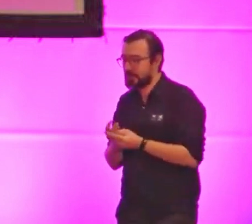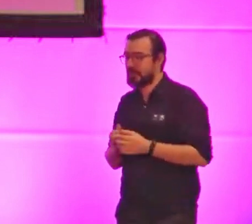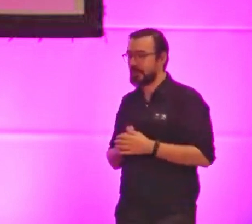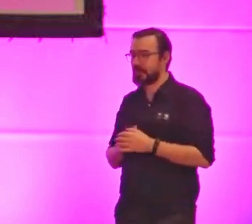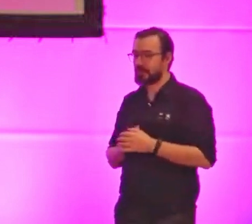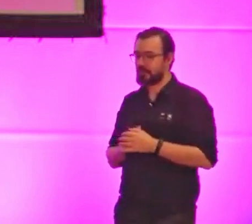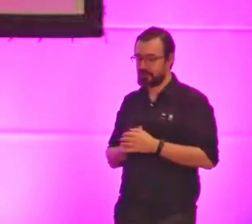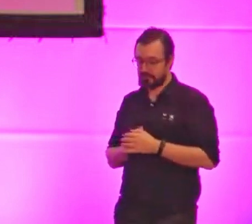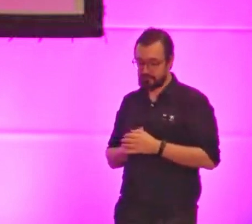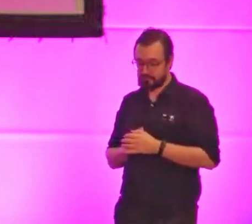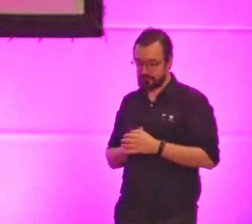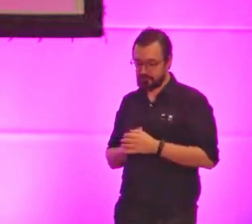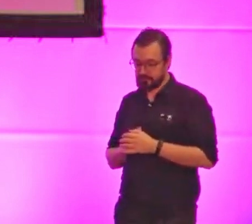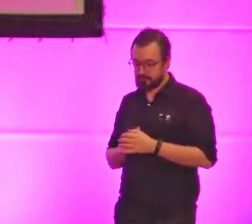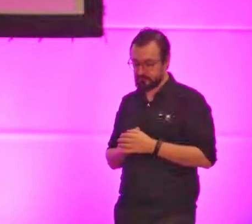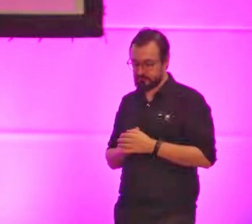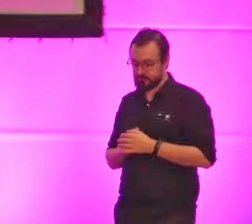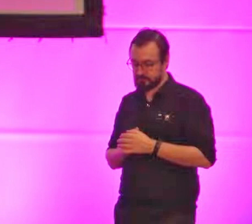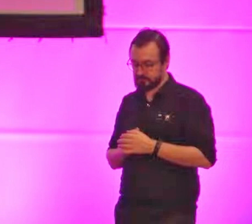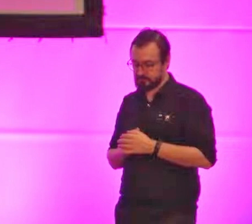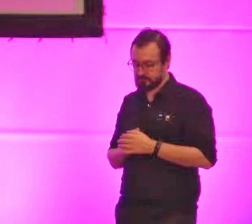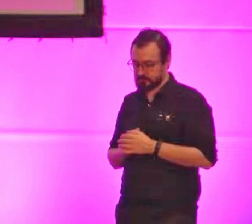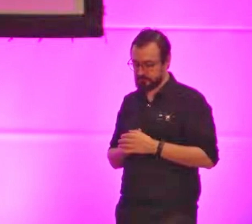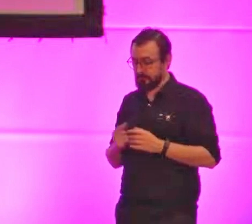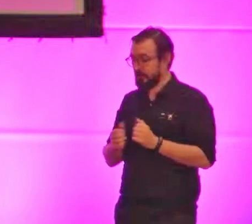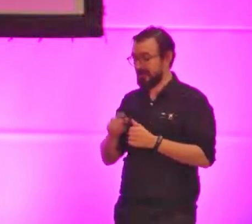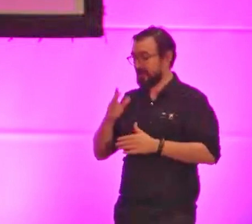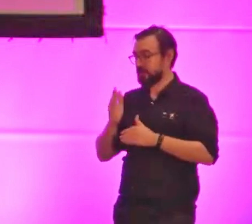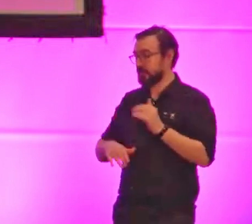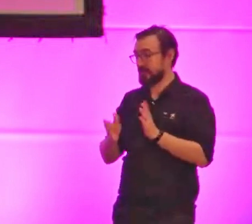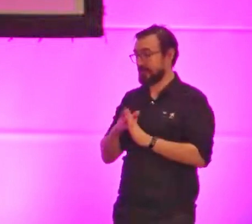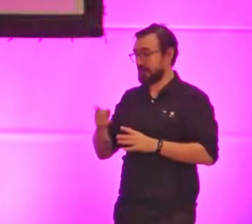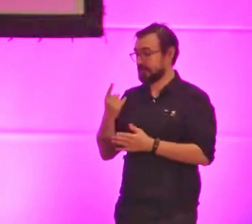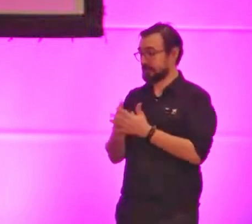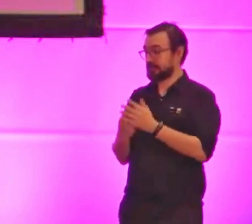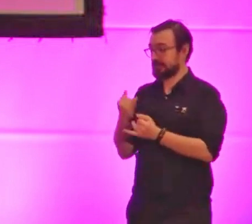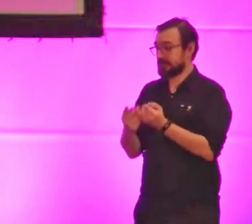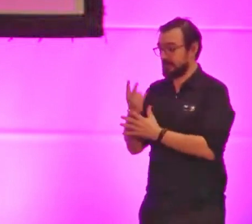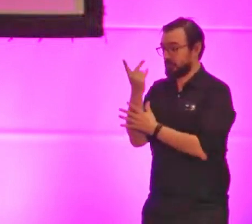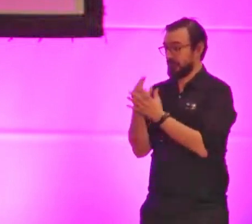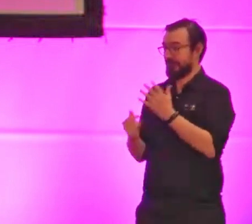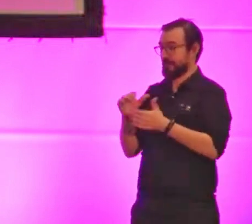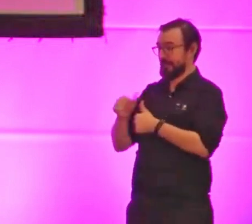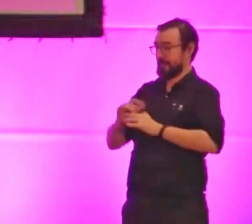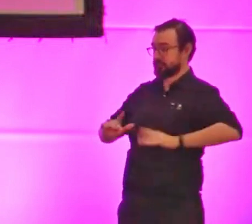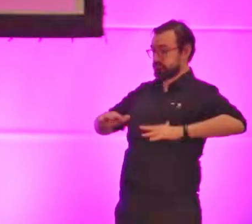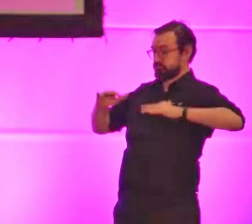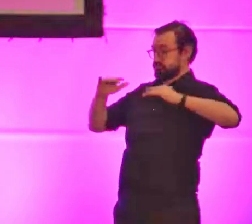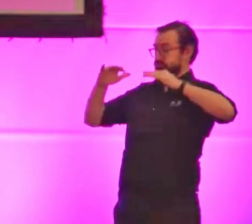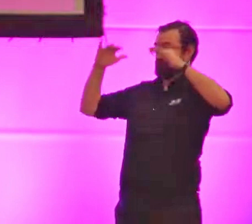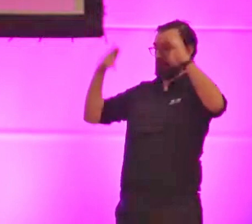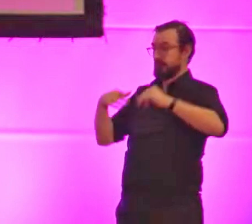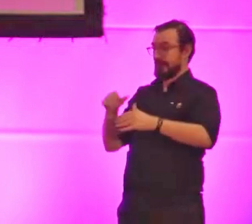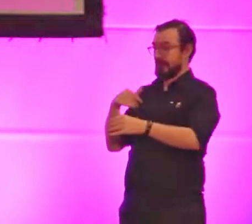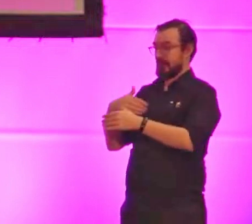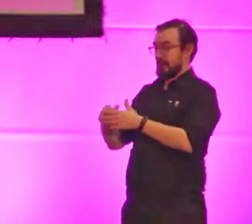Men det slutade med att de höll på att drunkna i papper på Rikstrim. När de kom hem